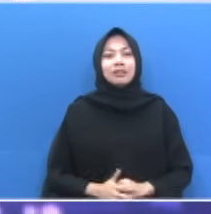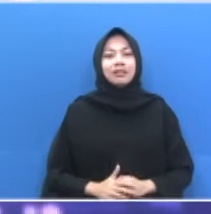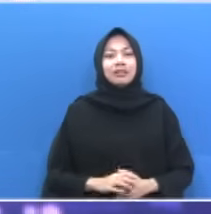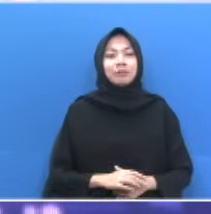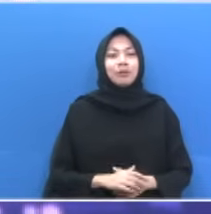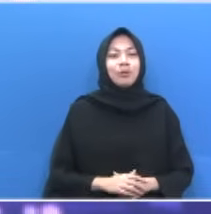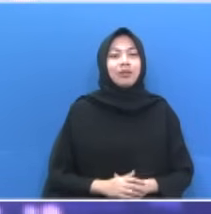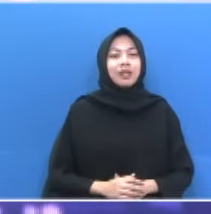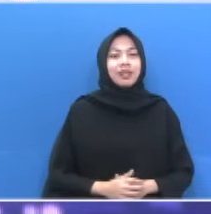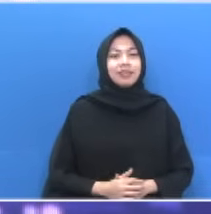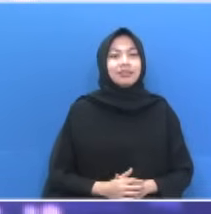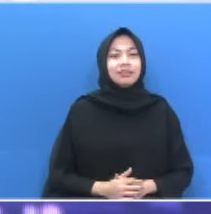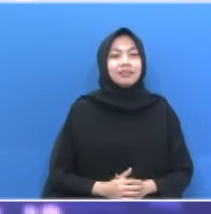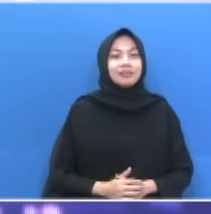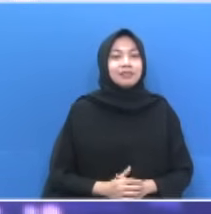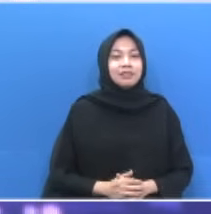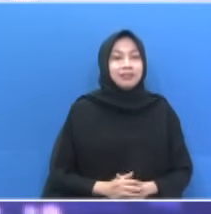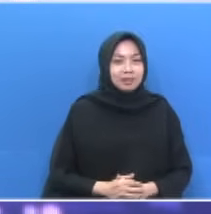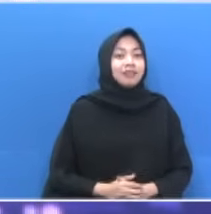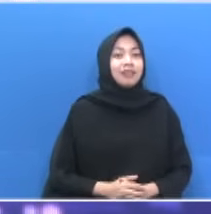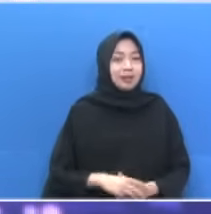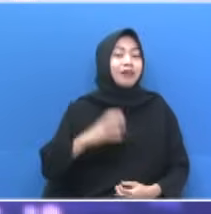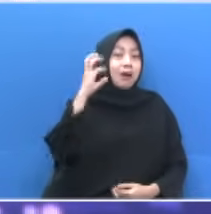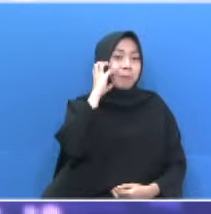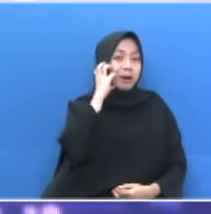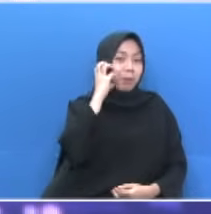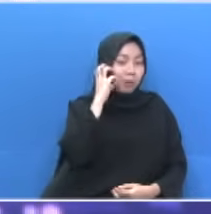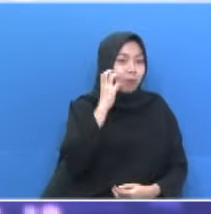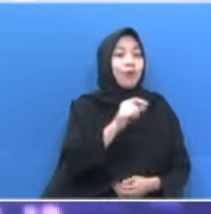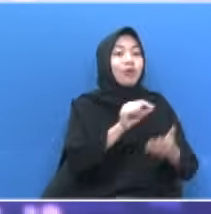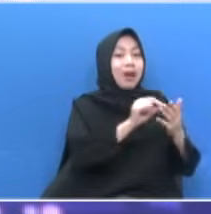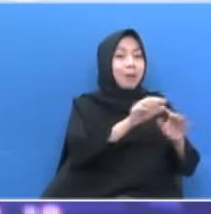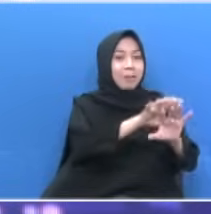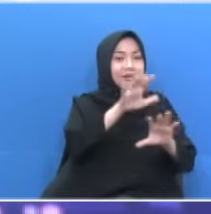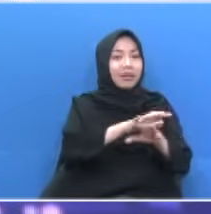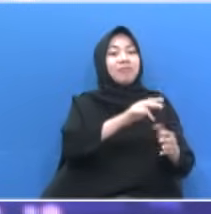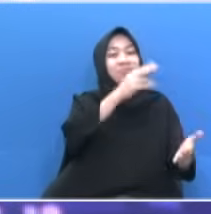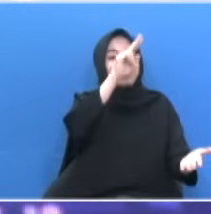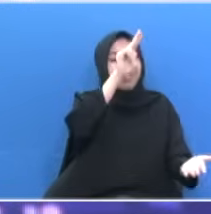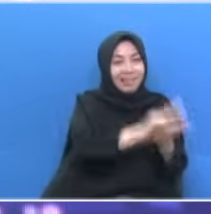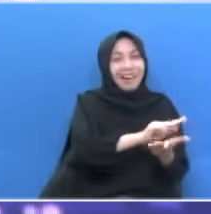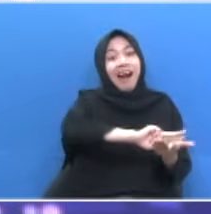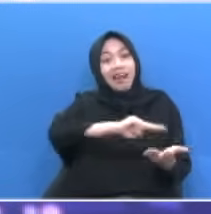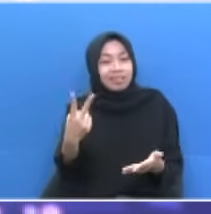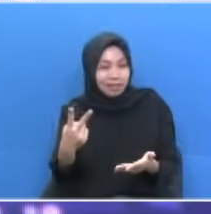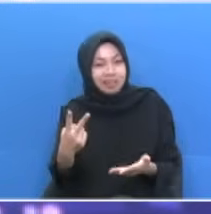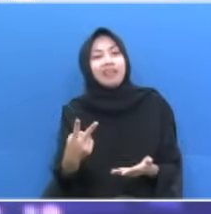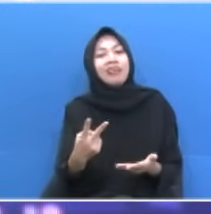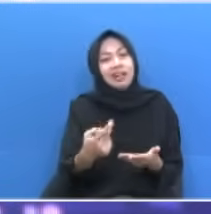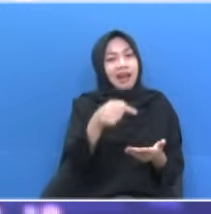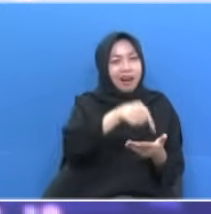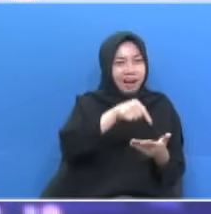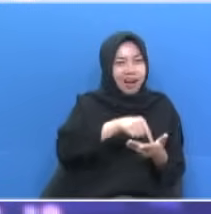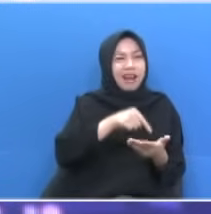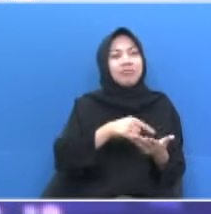pasca perubahan apa Kondisi pendukung capres Prabowo menjadi Koalisi Indonesia maju peta Dukungan partai koalisi santer kembali berubah dan kali